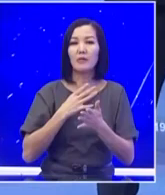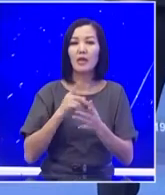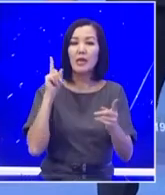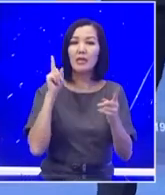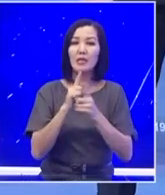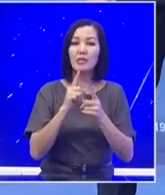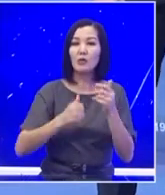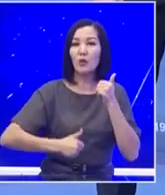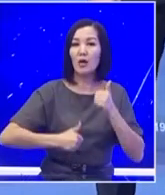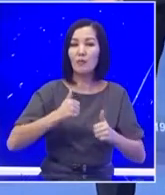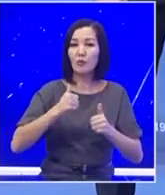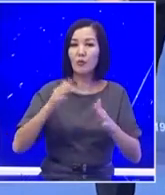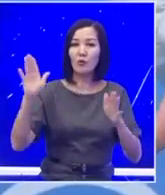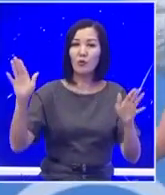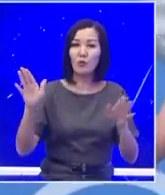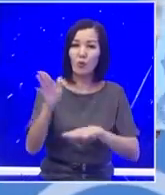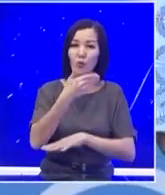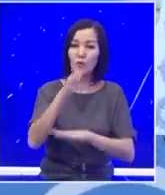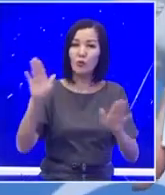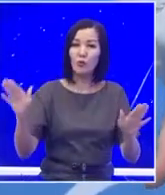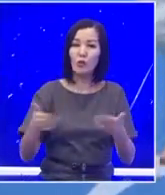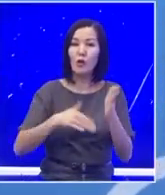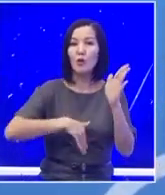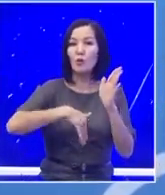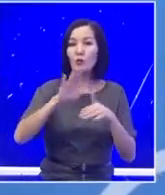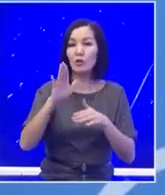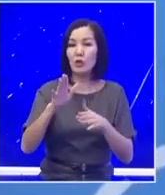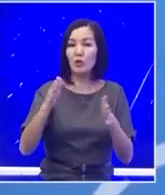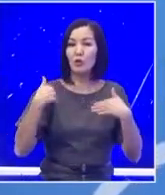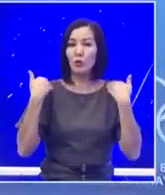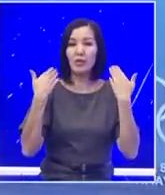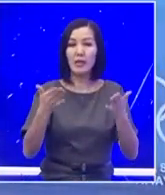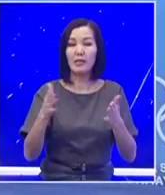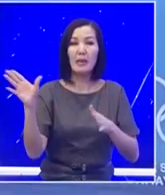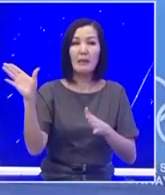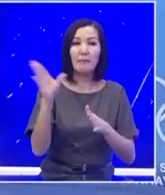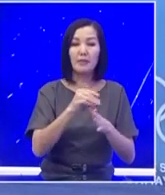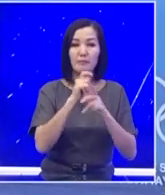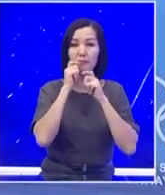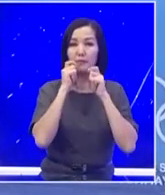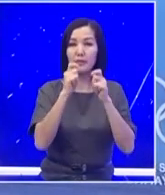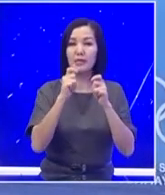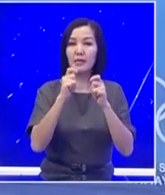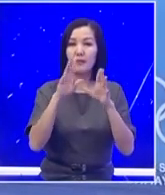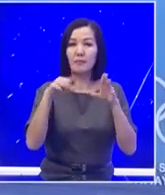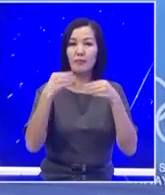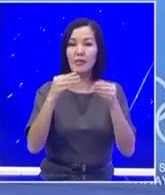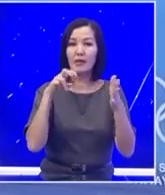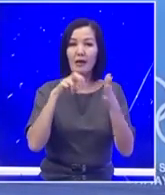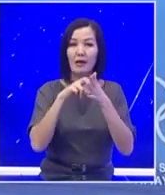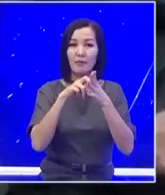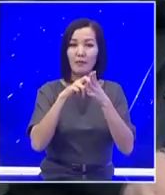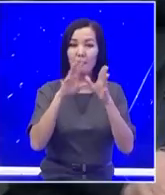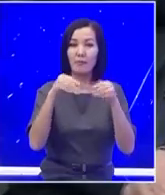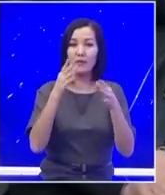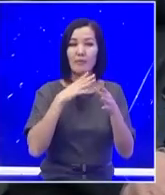ел абыройын арттырып жүрген үздіктерге облыс әкімі жылы лебізін білдірді. Барлығына сый құрмет көрсетіп, алғыс хатымен